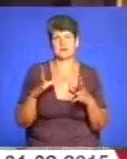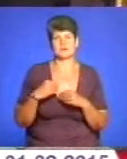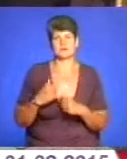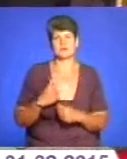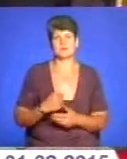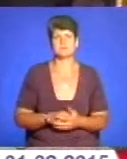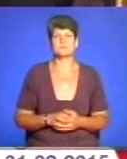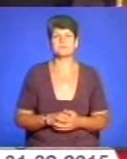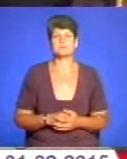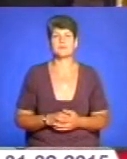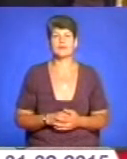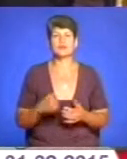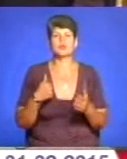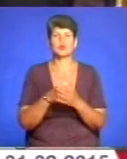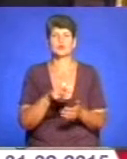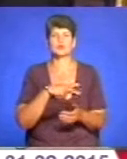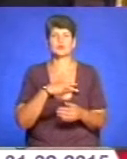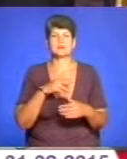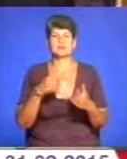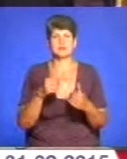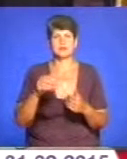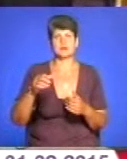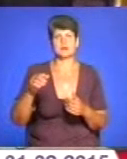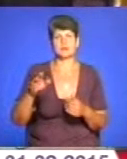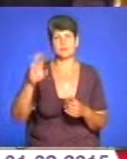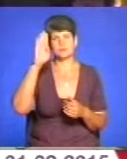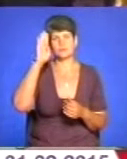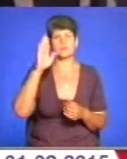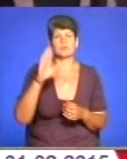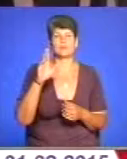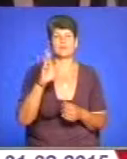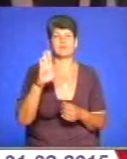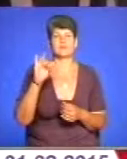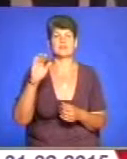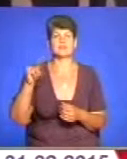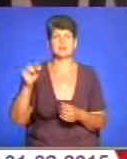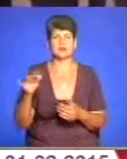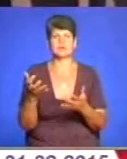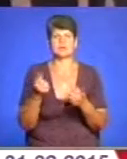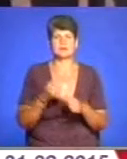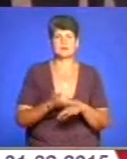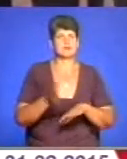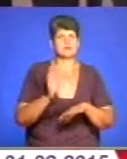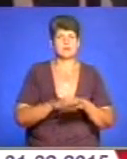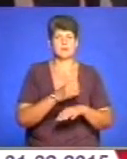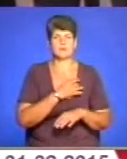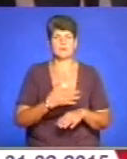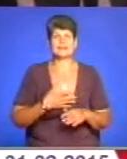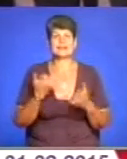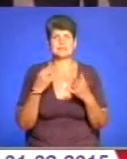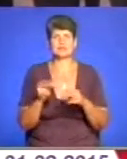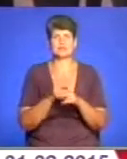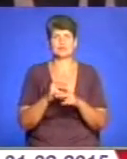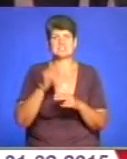емоції. До нагородження представлений і боєць Іван Вівчар. Він отримав важке поранення під Старогнатівкою і зараз на лікуванні